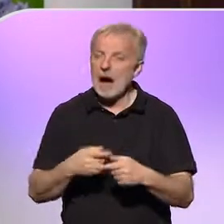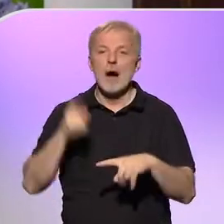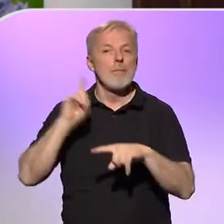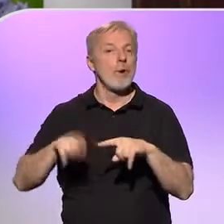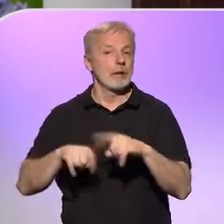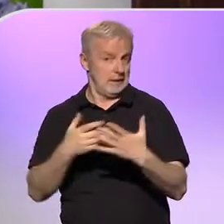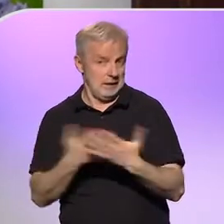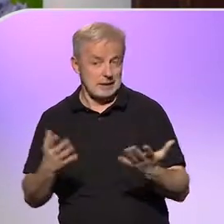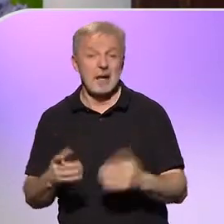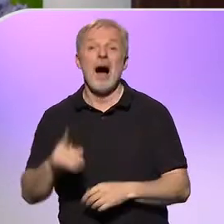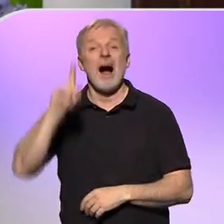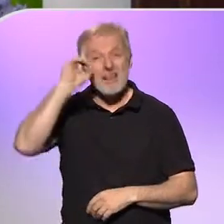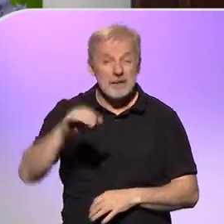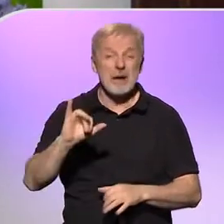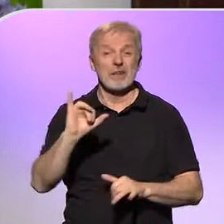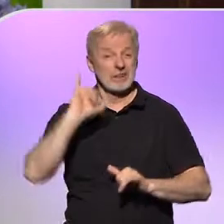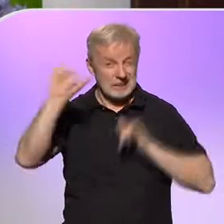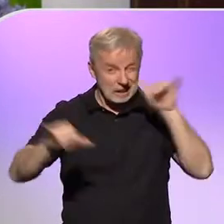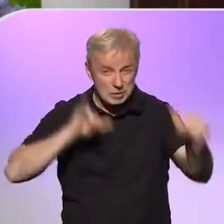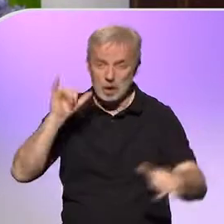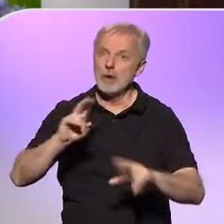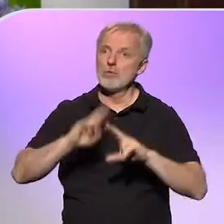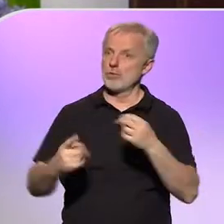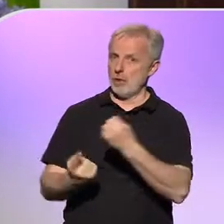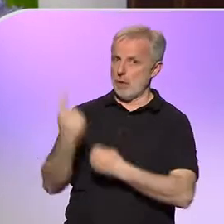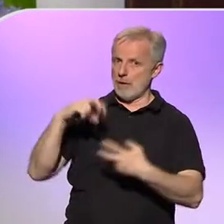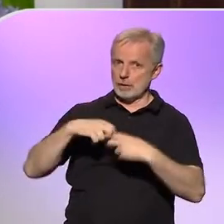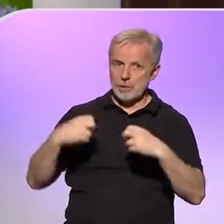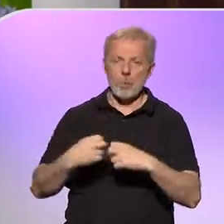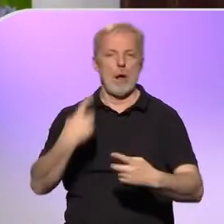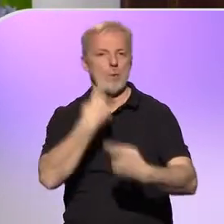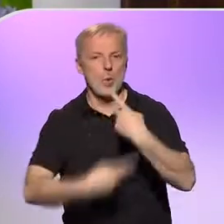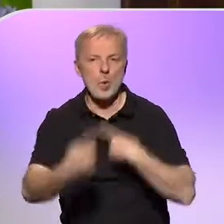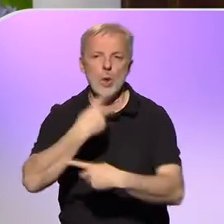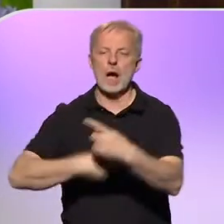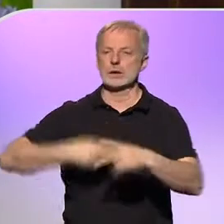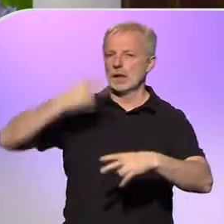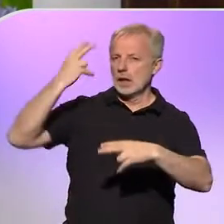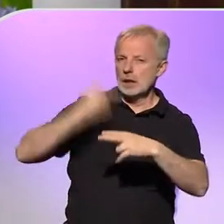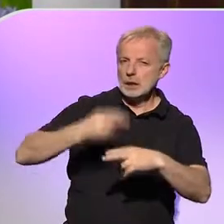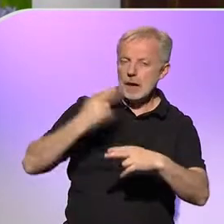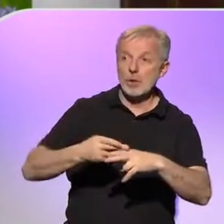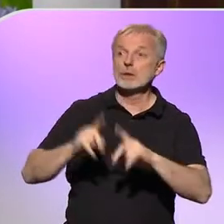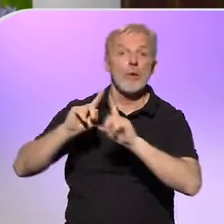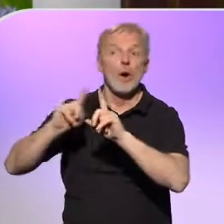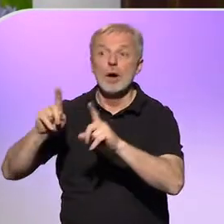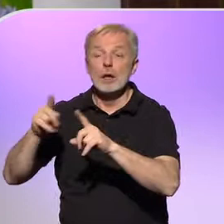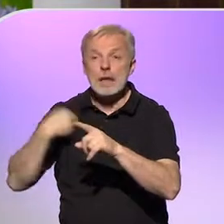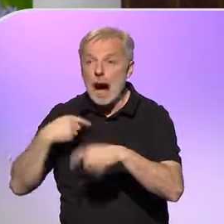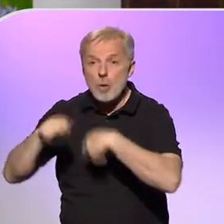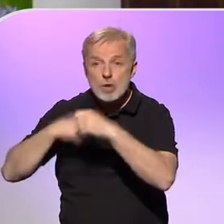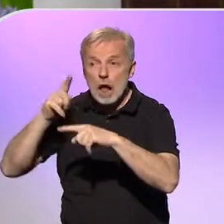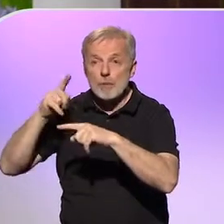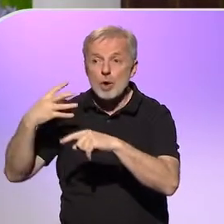něco pokazit může. Takže pro ty situace, kdy se stane něco se zdravím, nějaký úraz nebo nemoc, nebo někomu způsobíme škodu, nebo